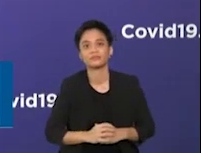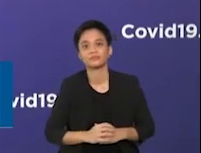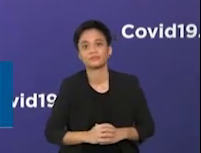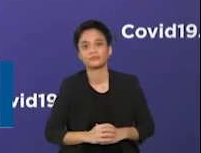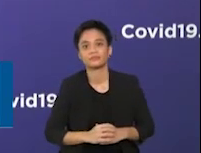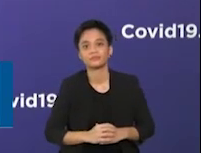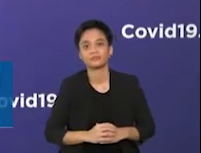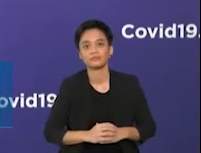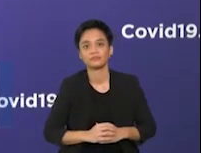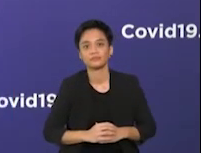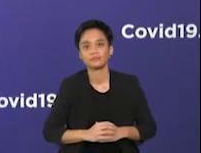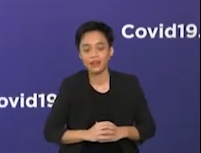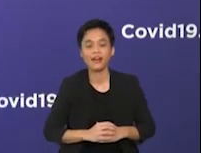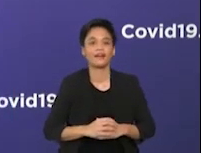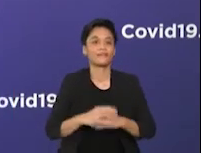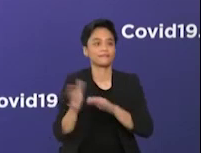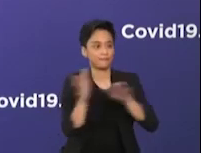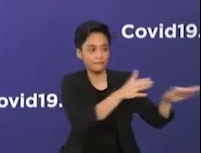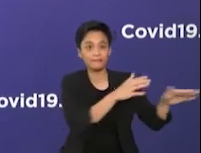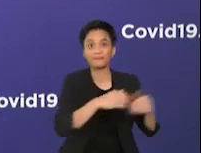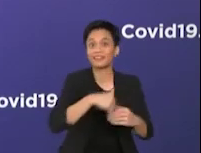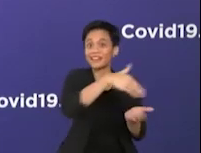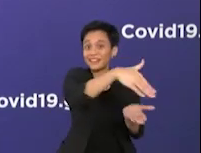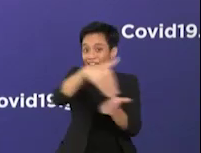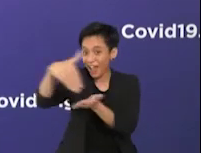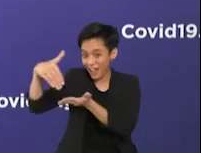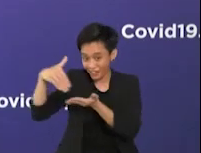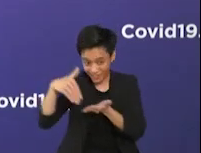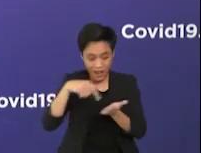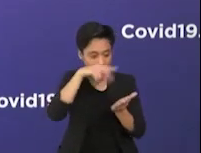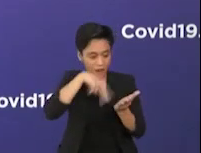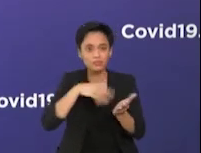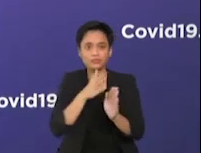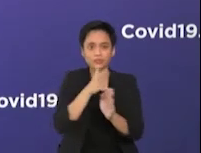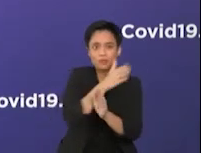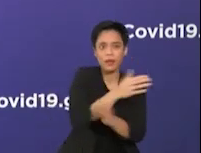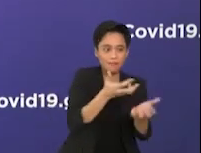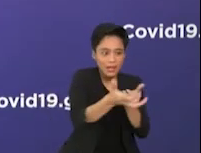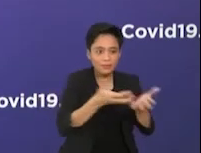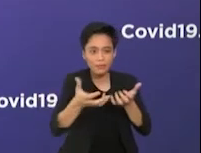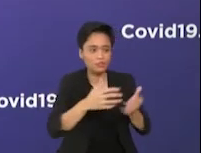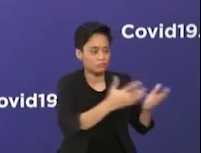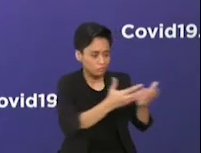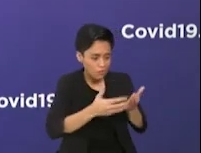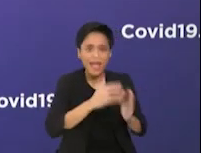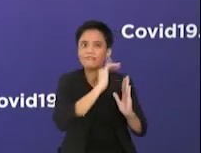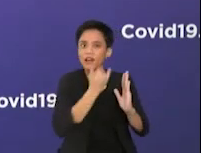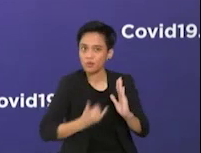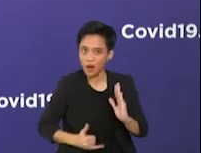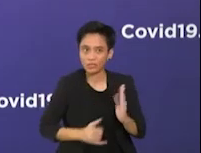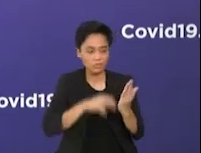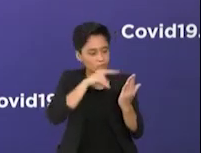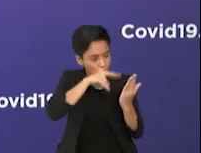konteks data yang kita dapatkan selama evaluasi pelaksanaan PSB kita lihat